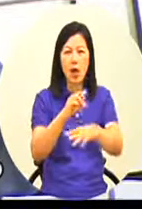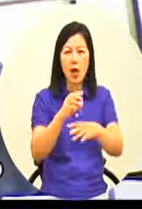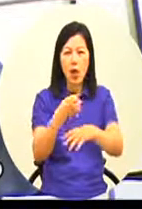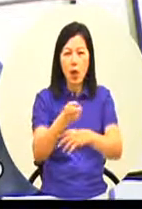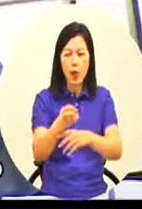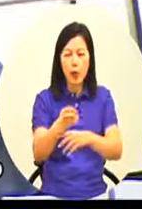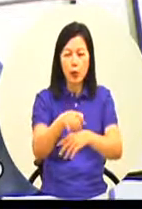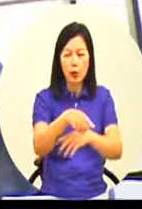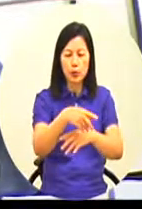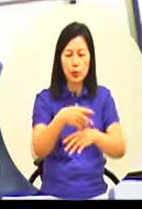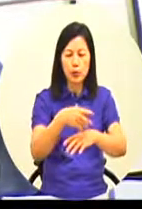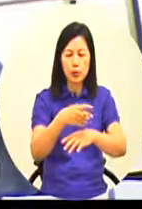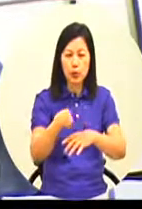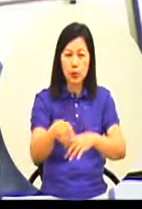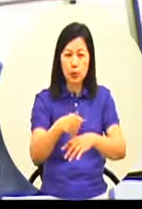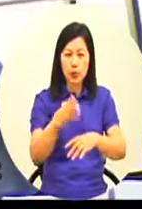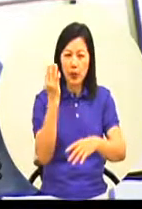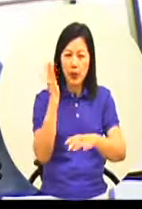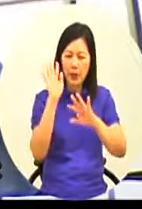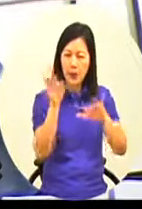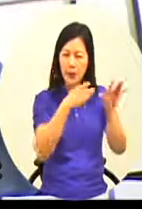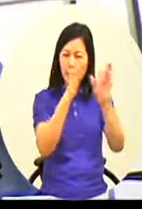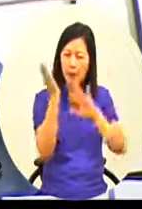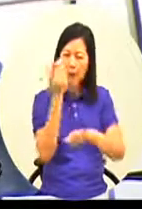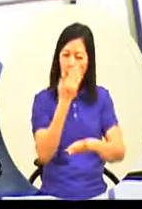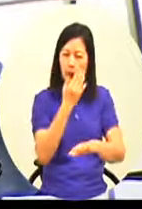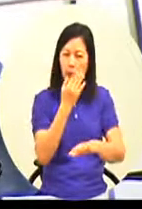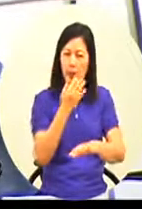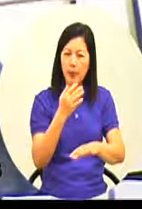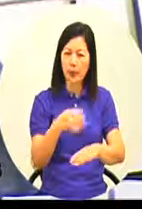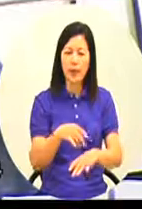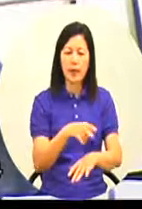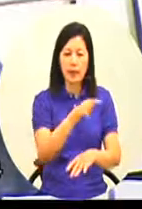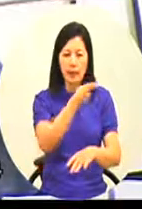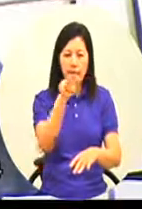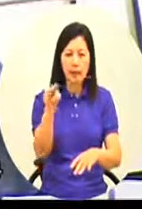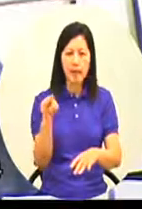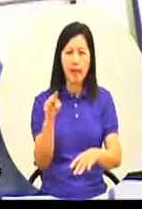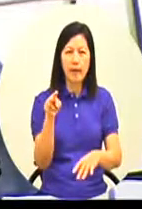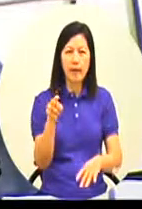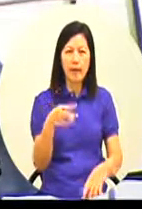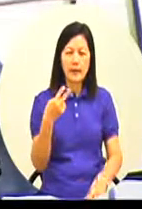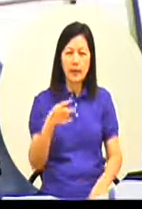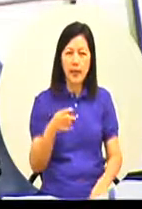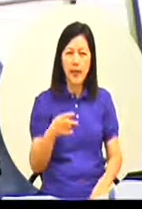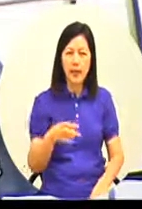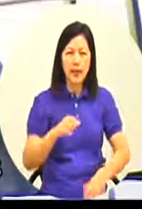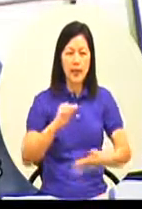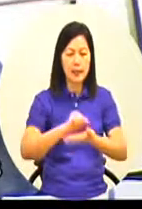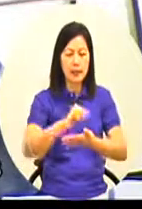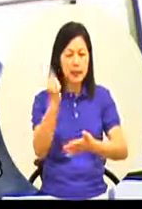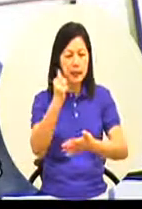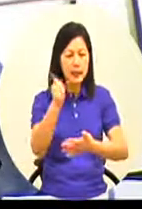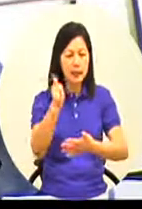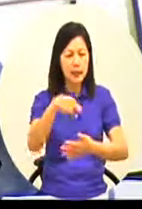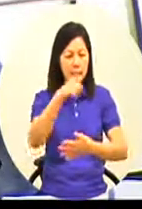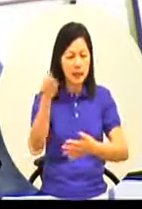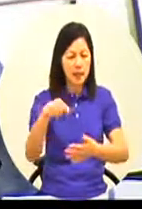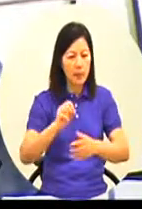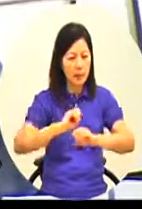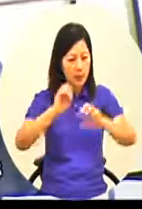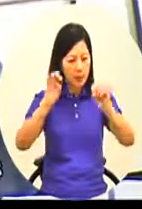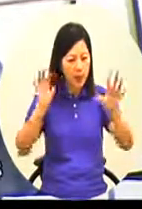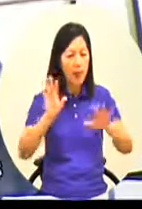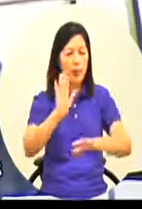这个风景那么美丽，我想讲，也是最近也一直吸引，包括我们媒体朋友，他们也一直来大力的报